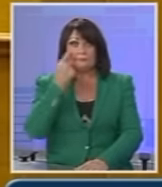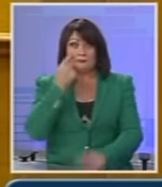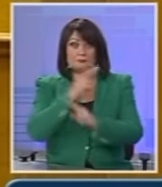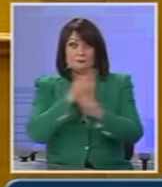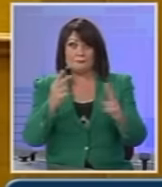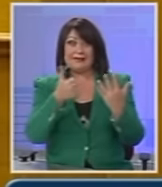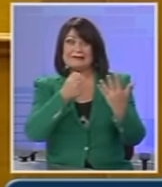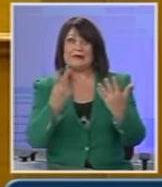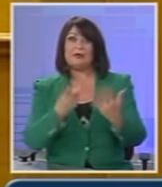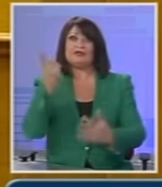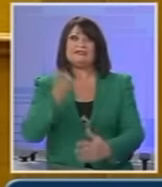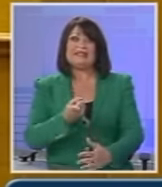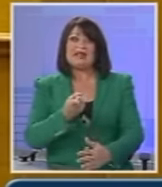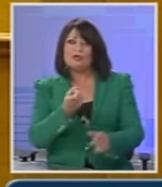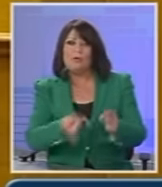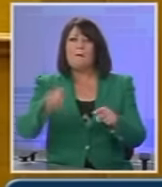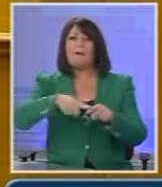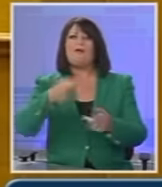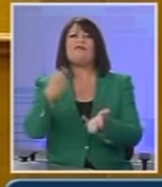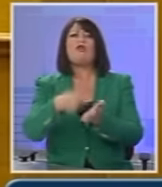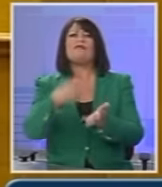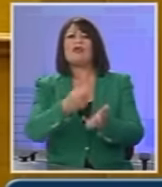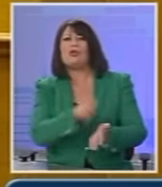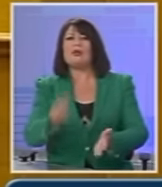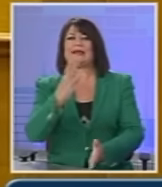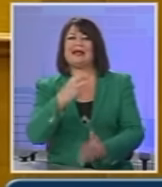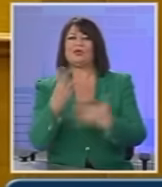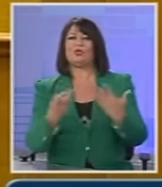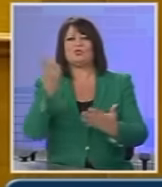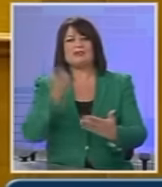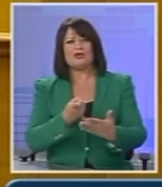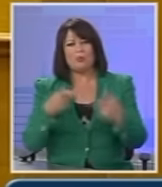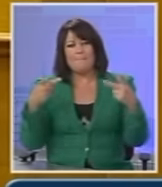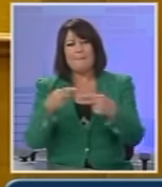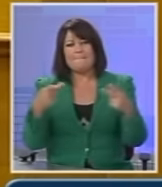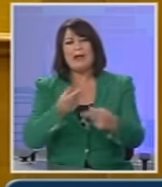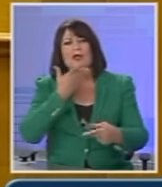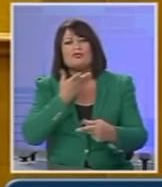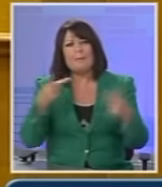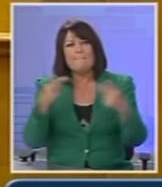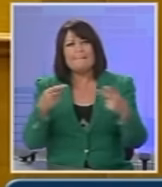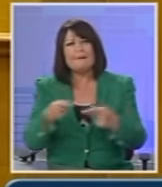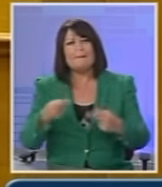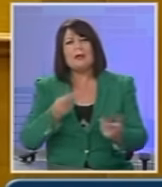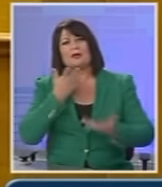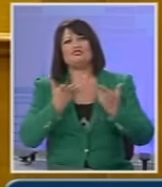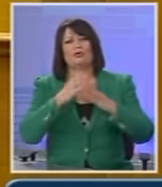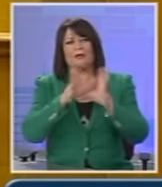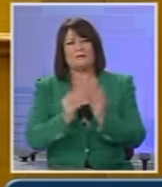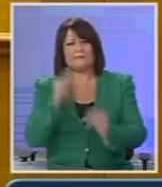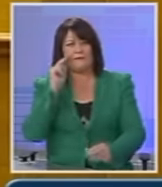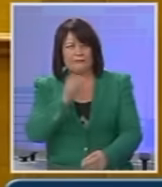το 62% είναι πρόσθετη φόρη και το 38% είναι περικοπές δαπανών. Και φαίνεται ότι από